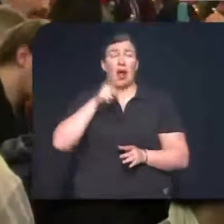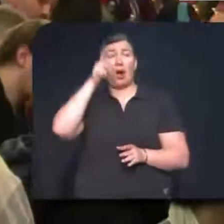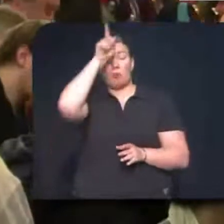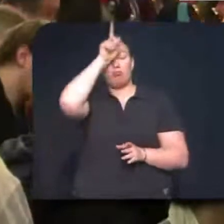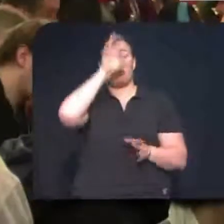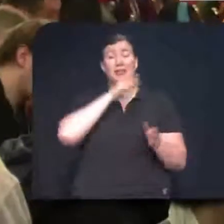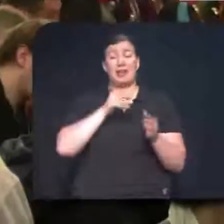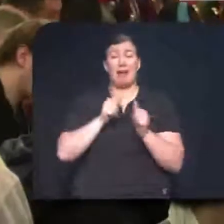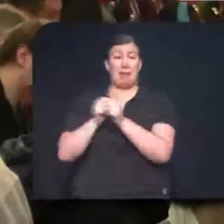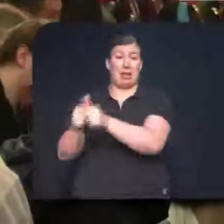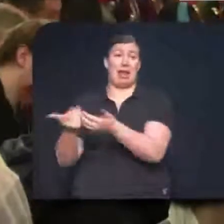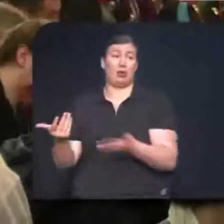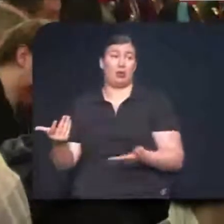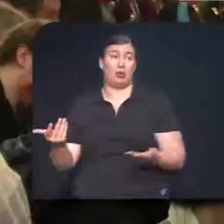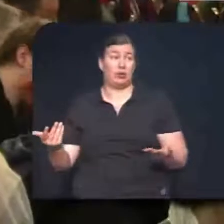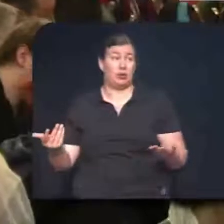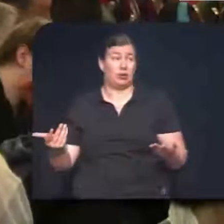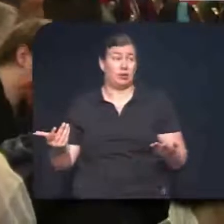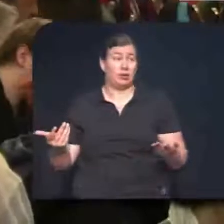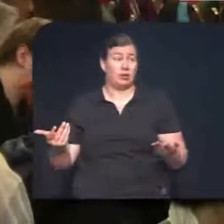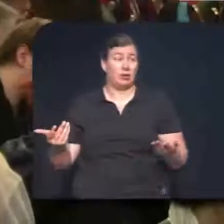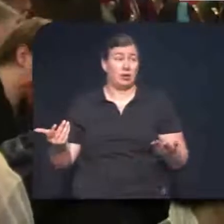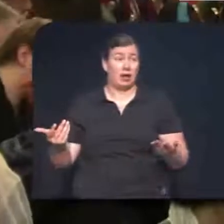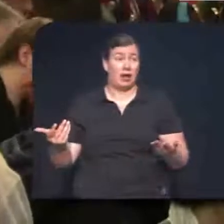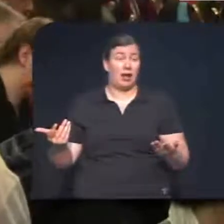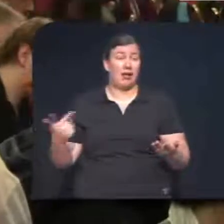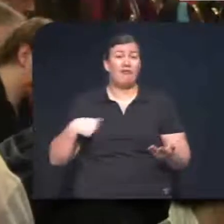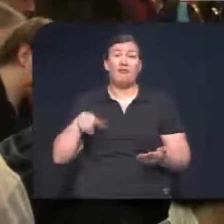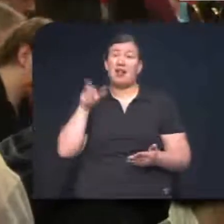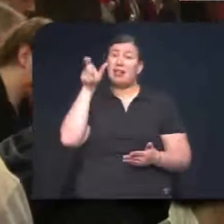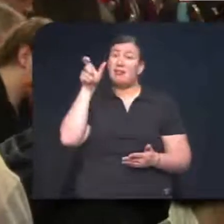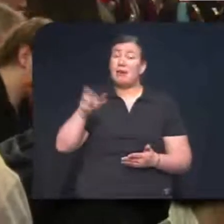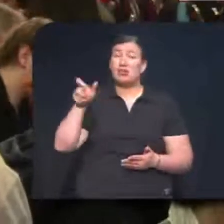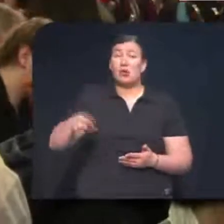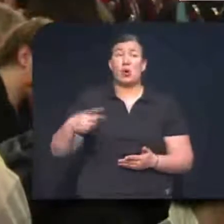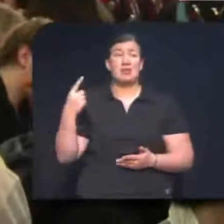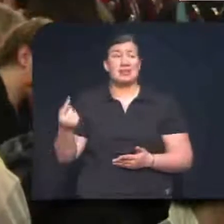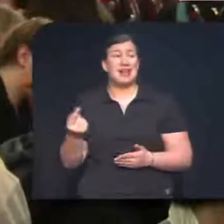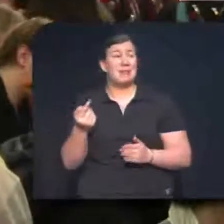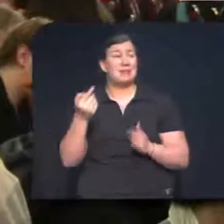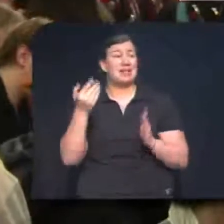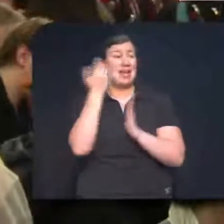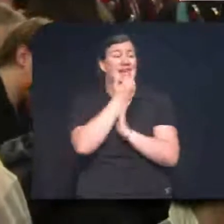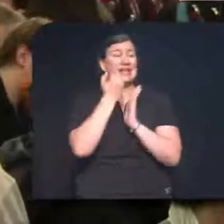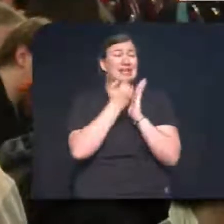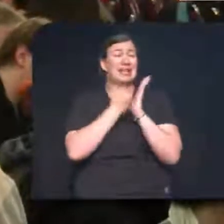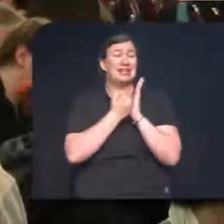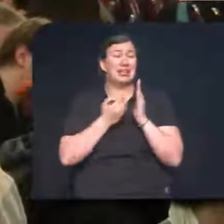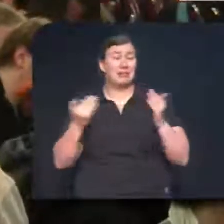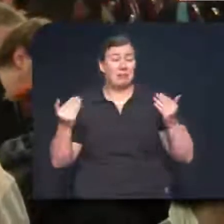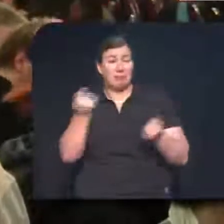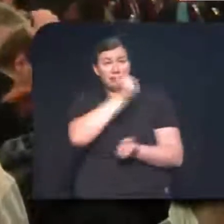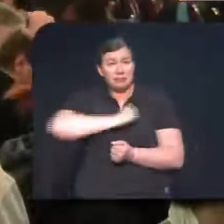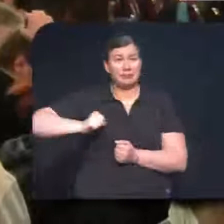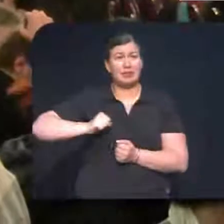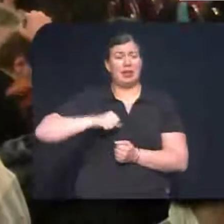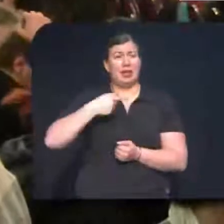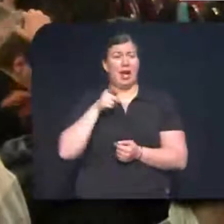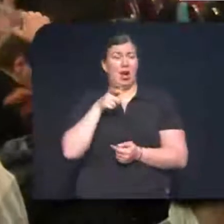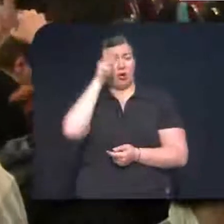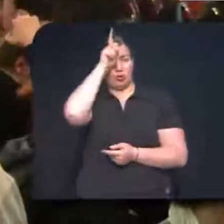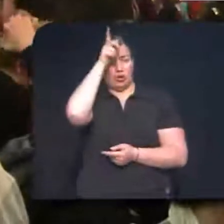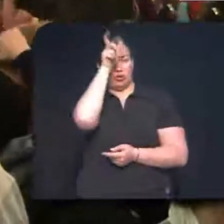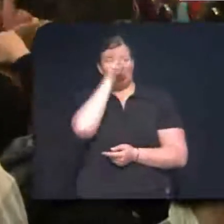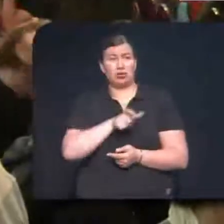genauso werden Leute die gegen Gesetze verstoßen auch deutsche Staatsbürger werden auch in Deutschland